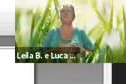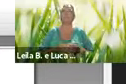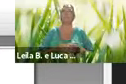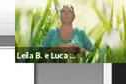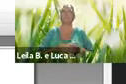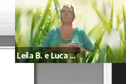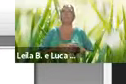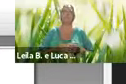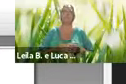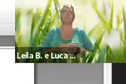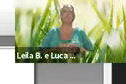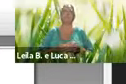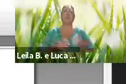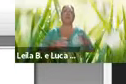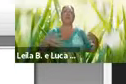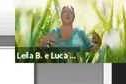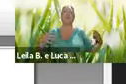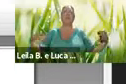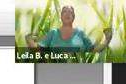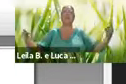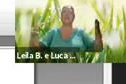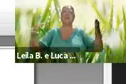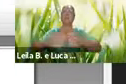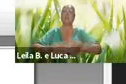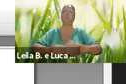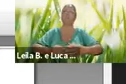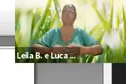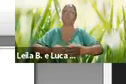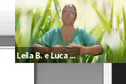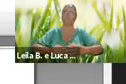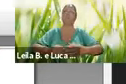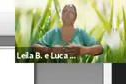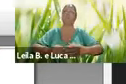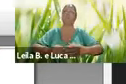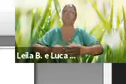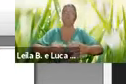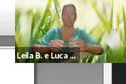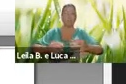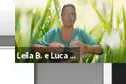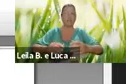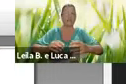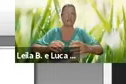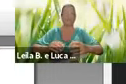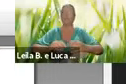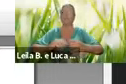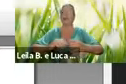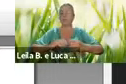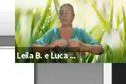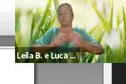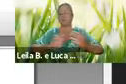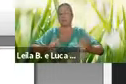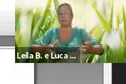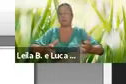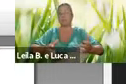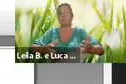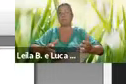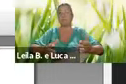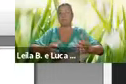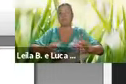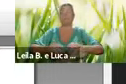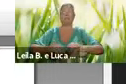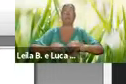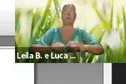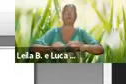risorse prese in prestito dall'ambiente del mondo. Puoi dire, abbiamo